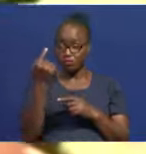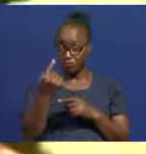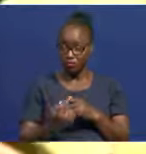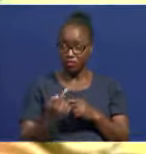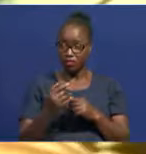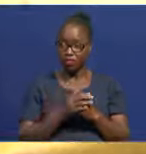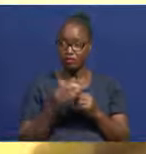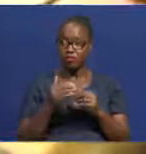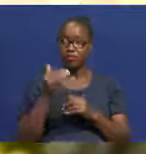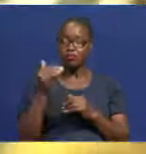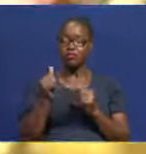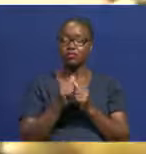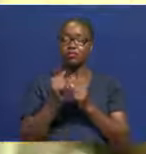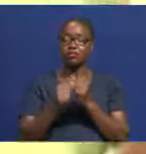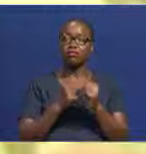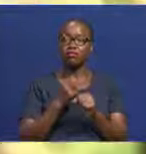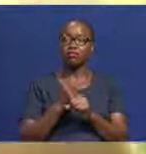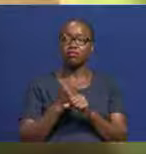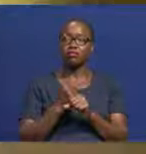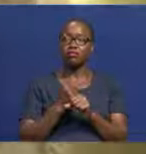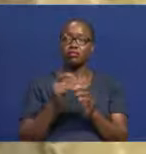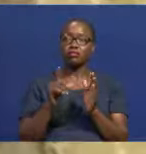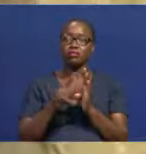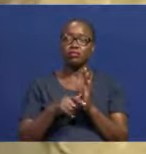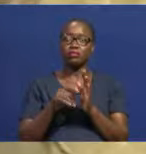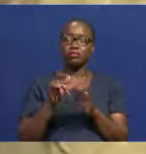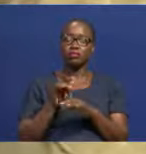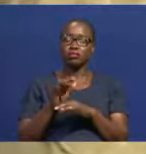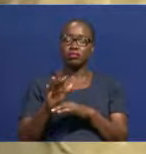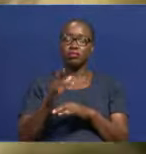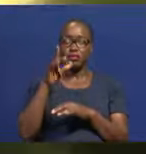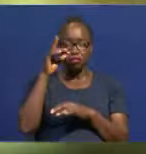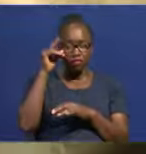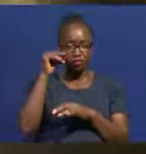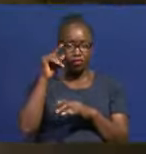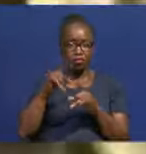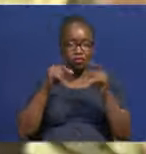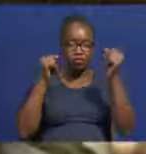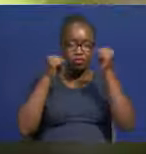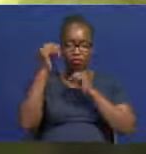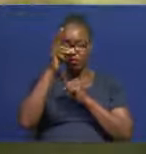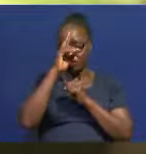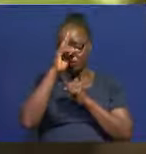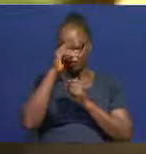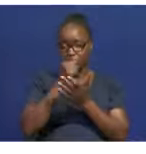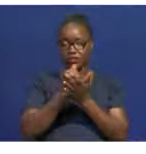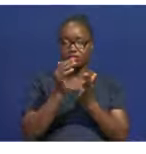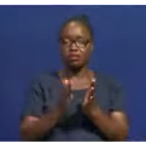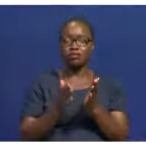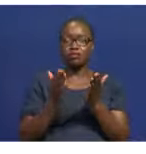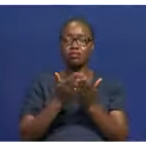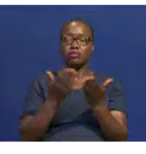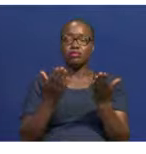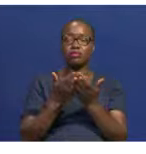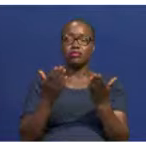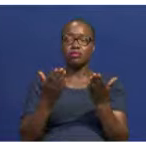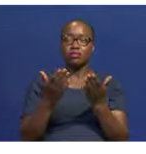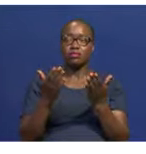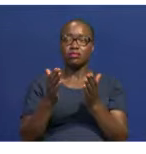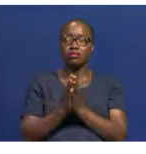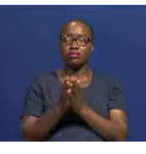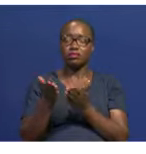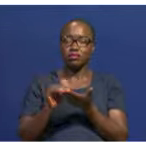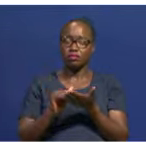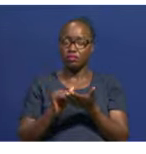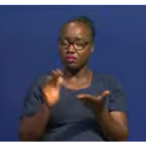And after 10 years in the forces, he was later on deployed in Mombasa as a military police officer, where he underwent